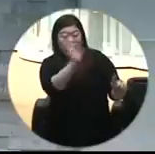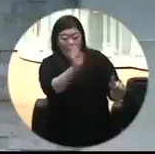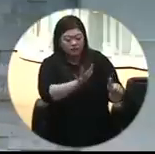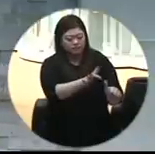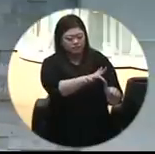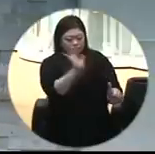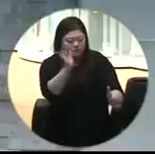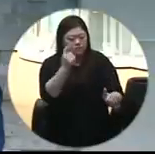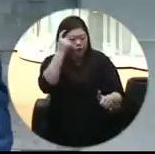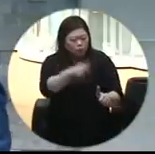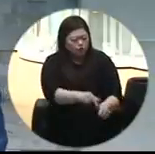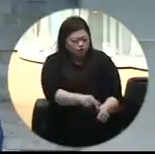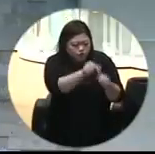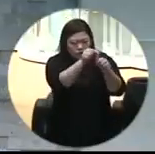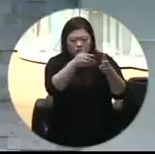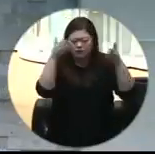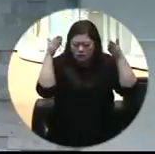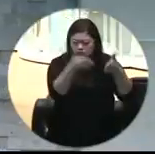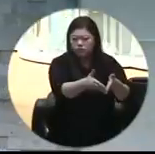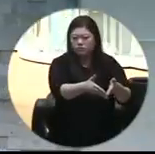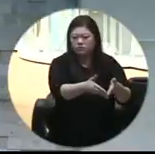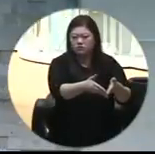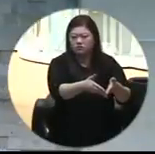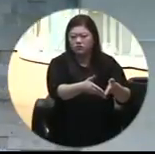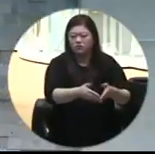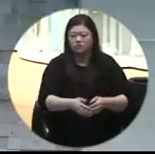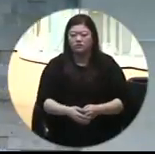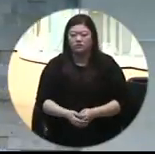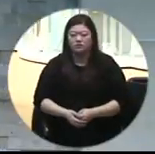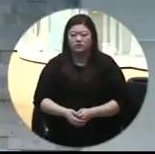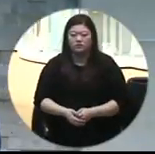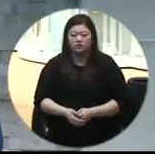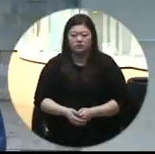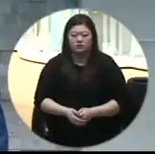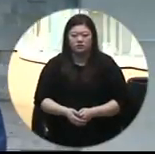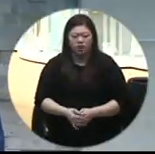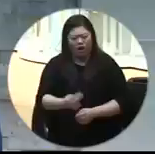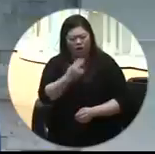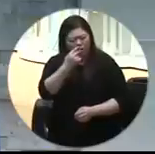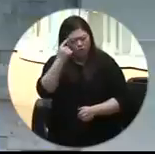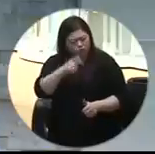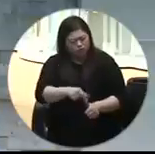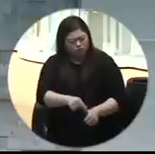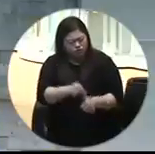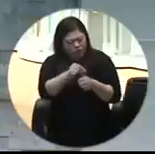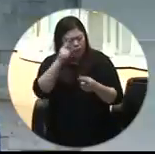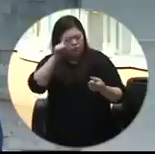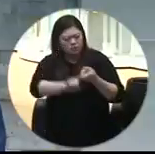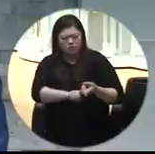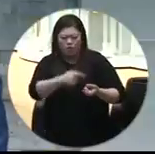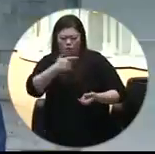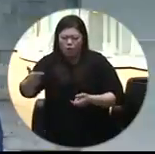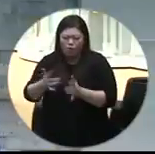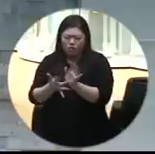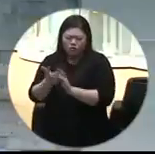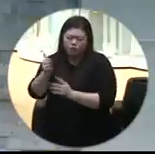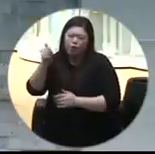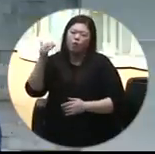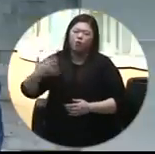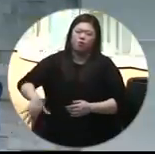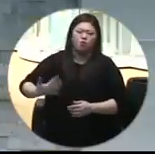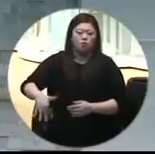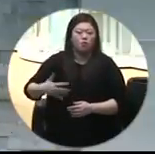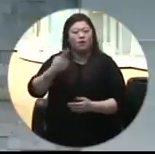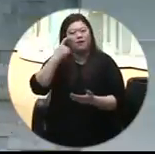살려내는 생명 살리는 그런 관심을 여기서 봐야 됩니다. 자, 본문의 말씀을